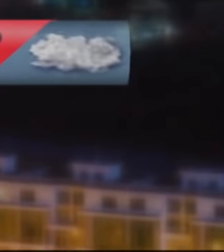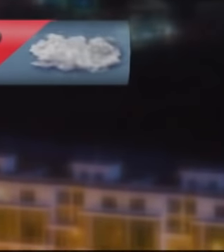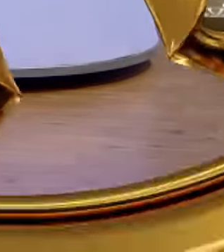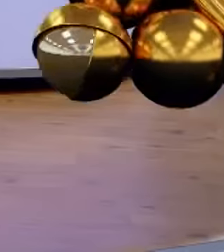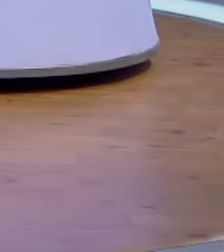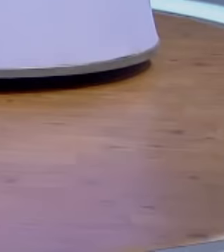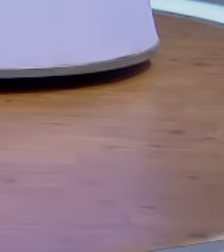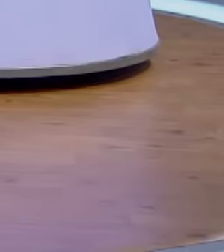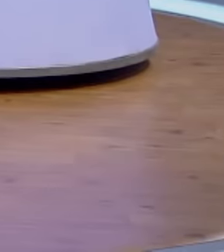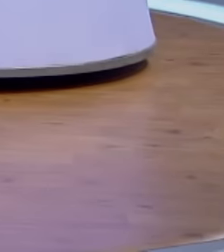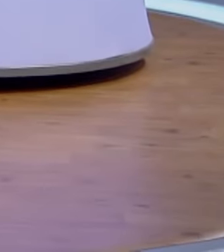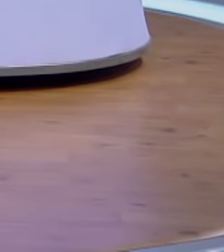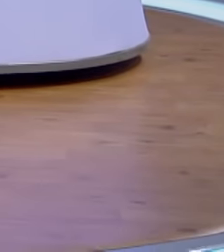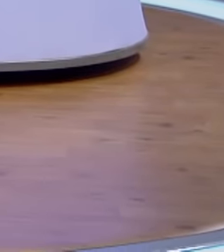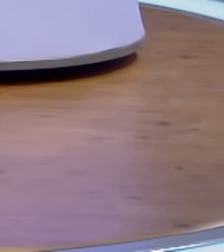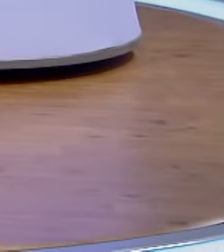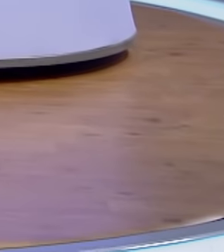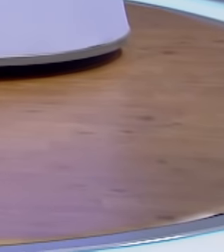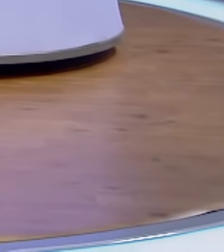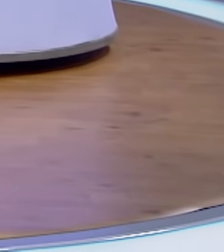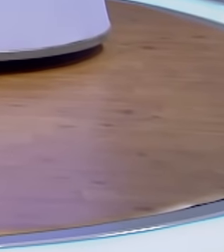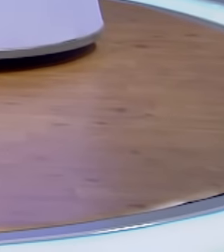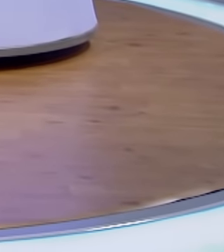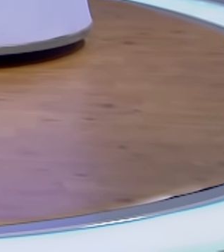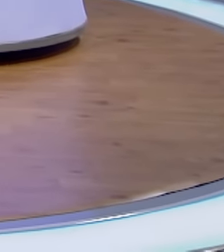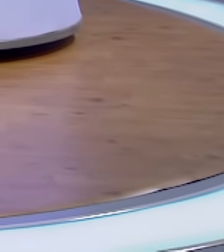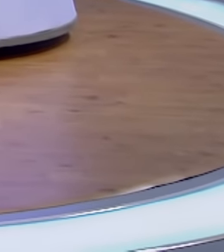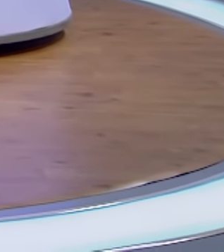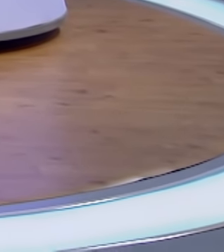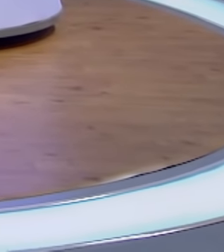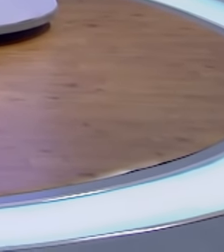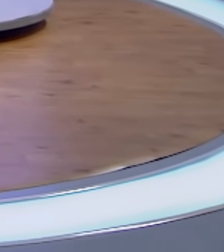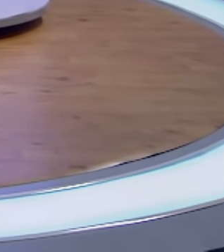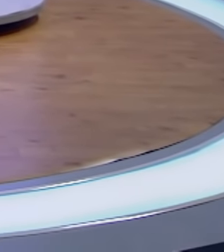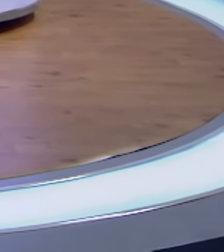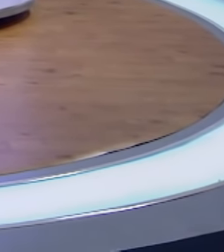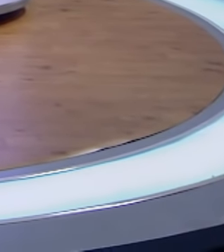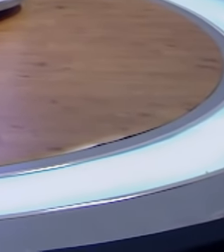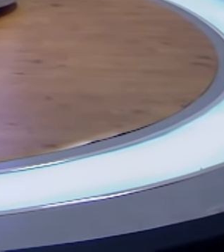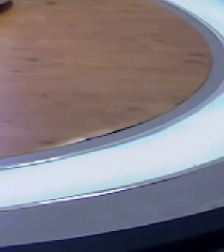Эхэн үзэгчдээ би та бүхэндээ цагийн хурдын баасан гарагийн дугаарыг үзүүллээ.